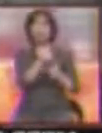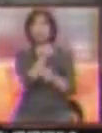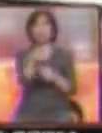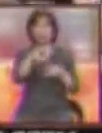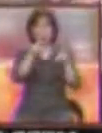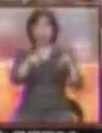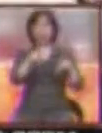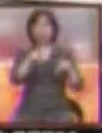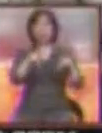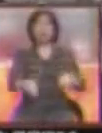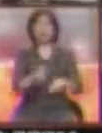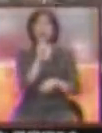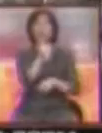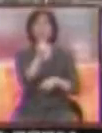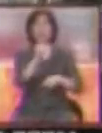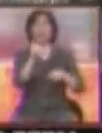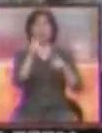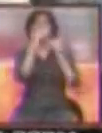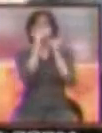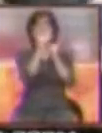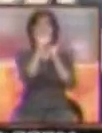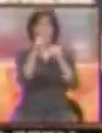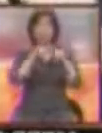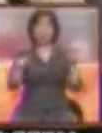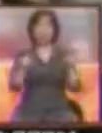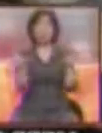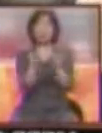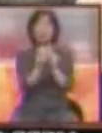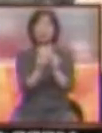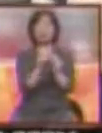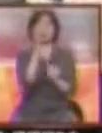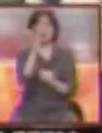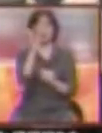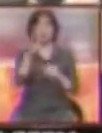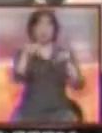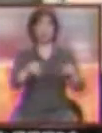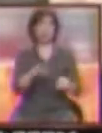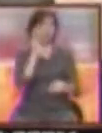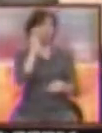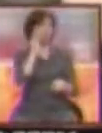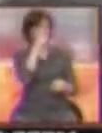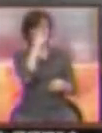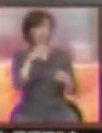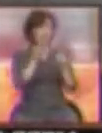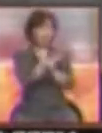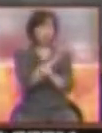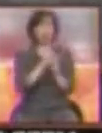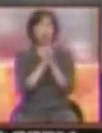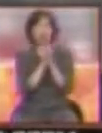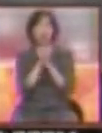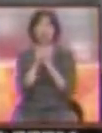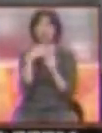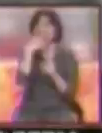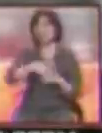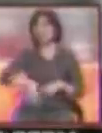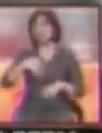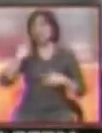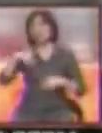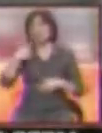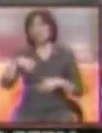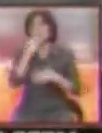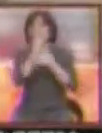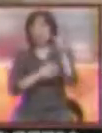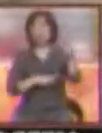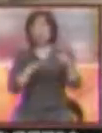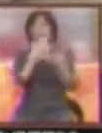selda, pero ang mga preso rito mahigit 50 na. Ang malala pa, masikip na, napakainit pa. Kaya ang ilang